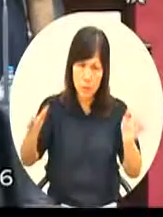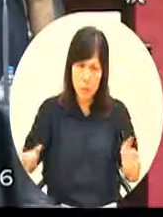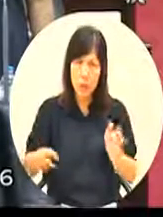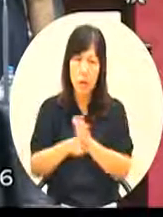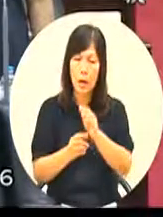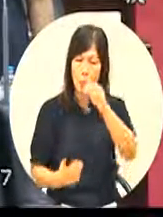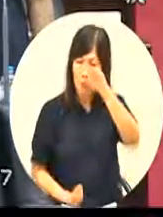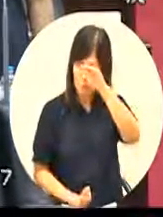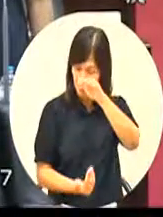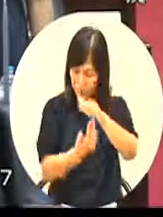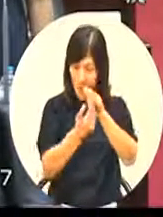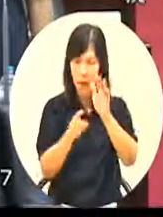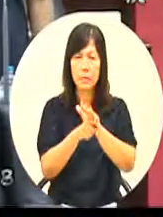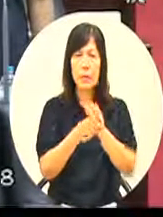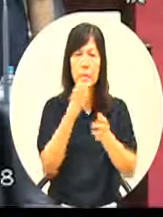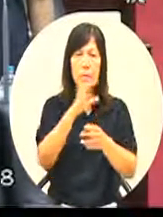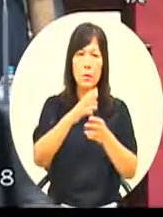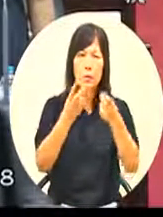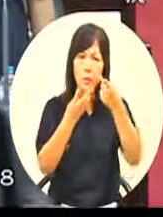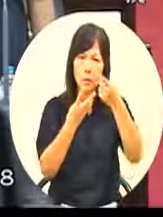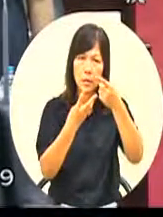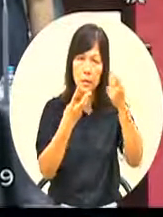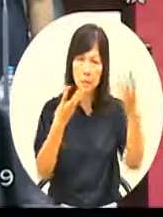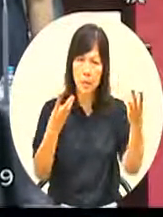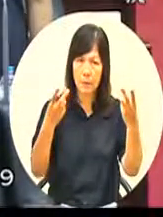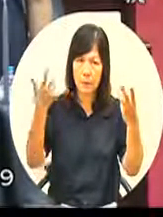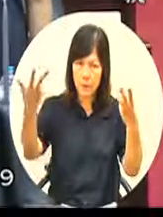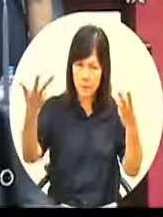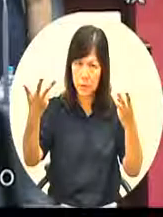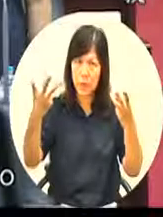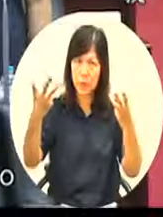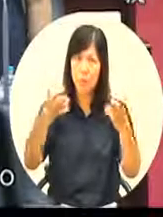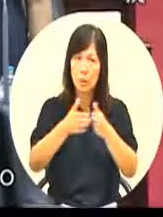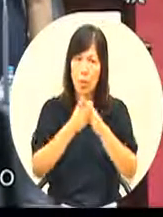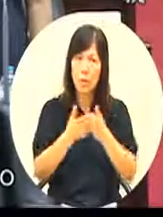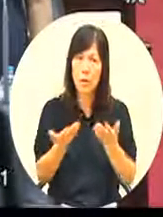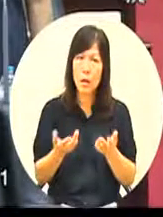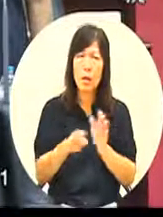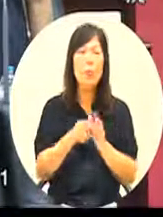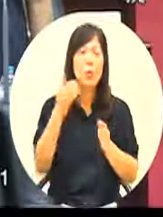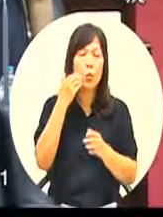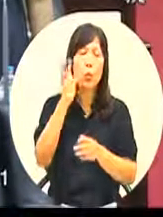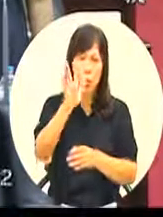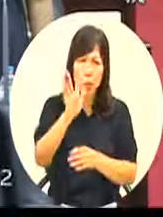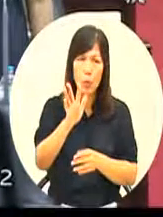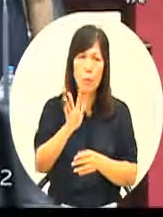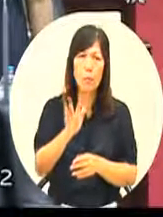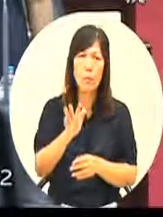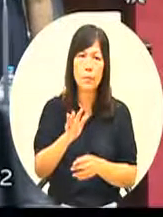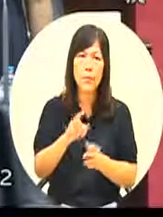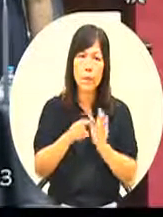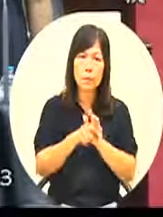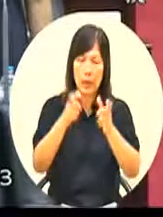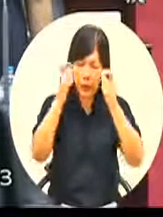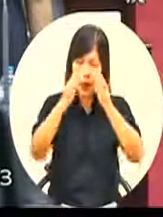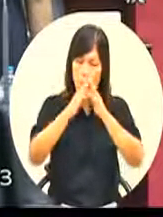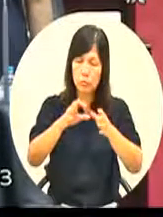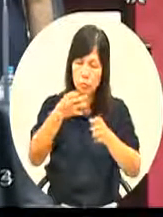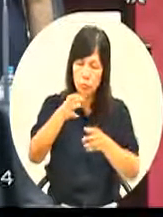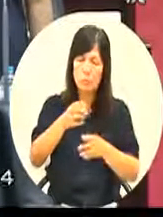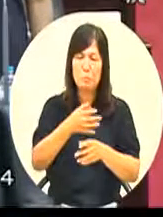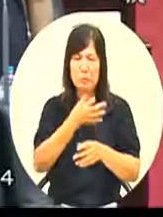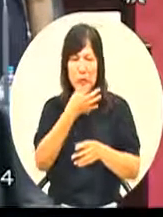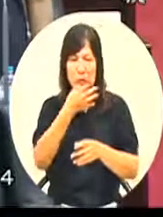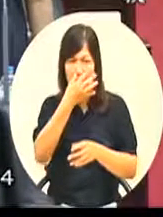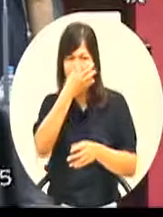达到所谓的3:7的这样子的一个比例？那如果是有的话，是不是在高雄市预算拮据的情